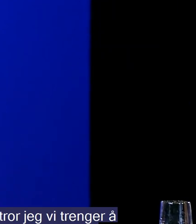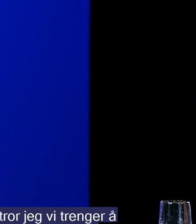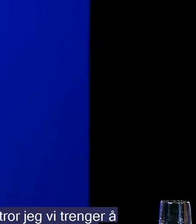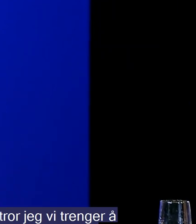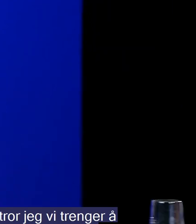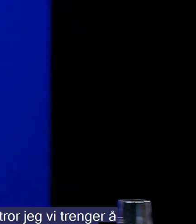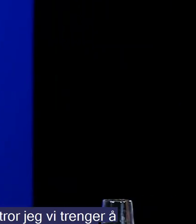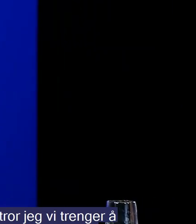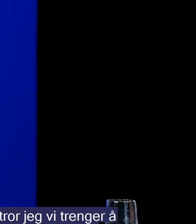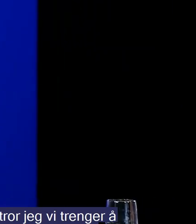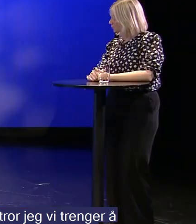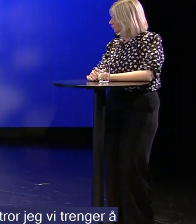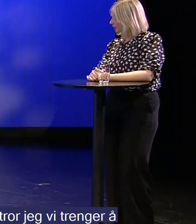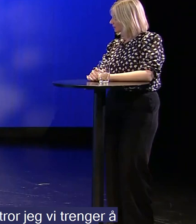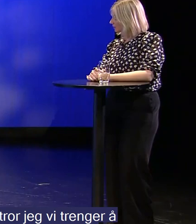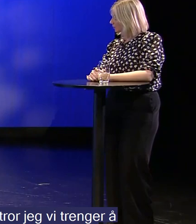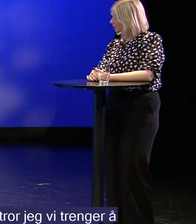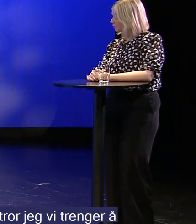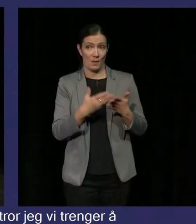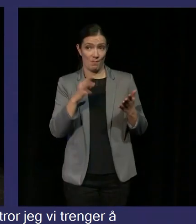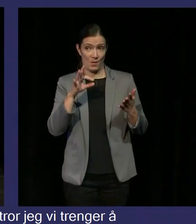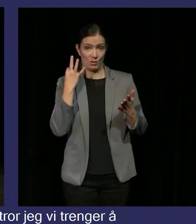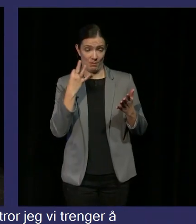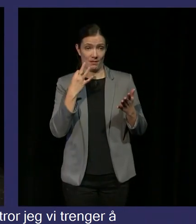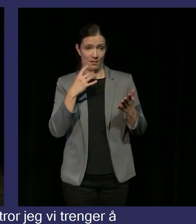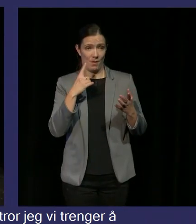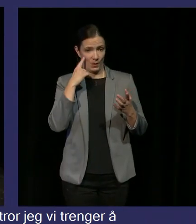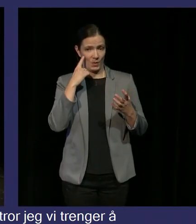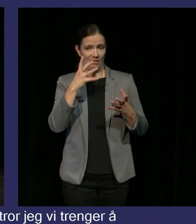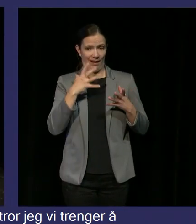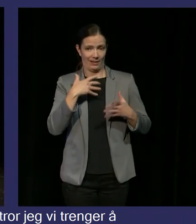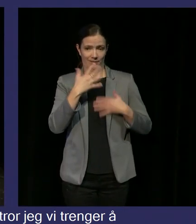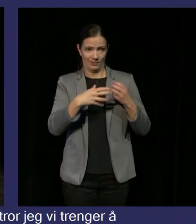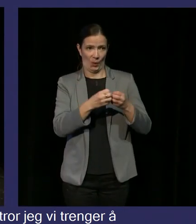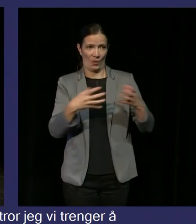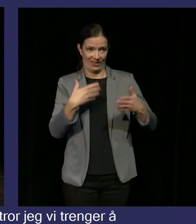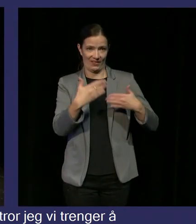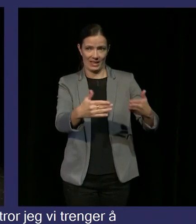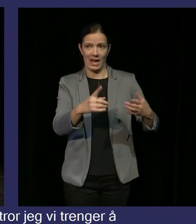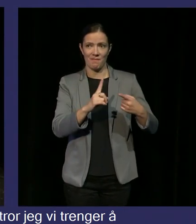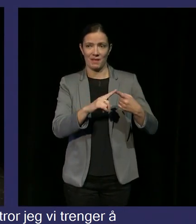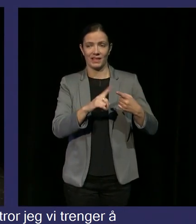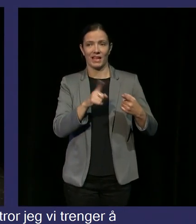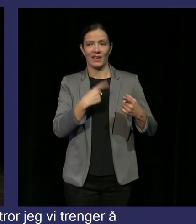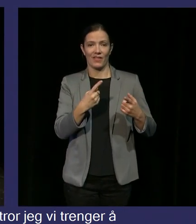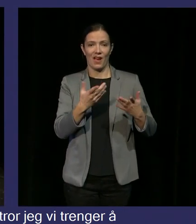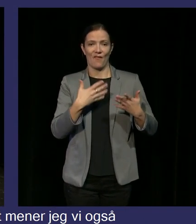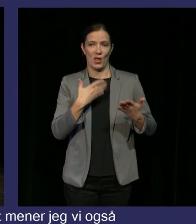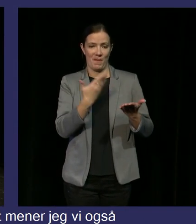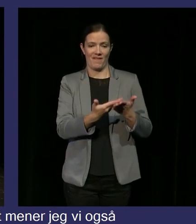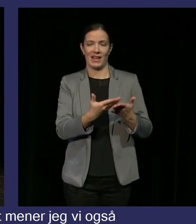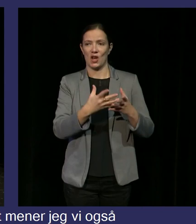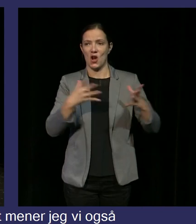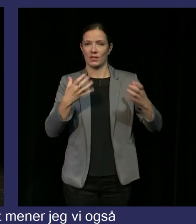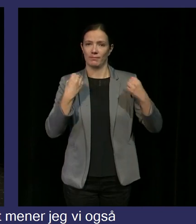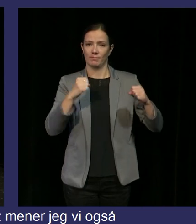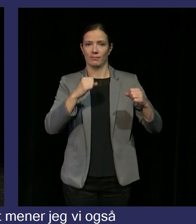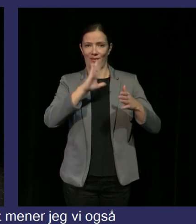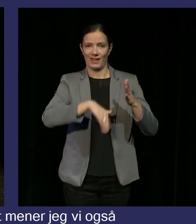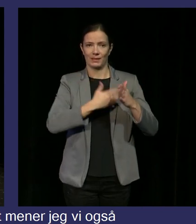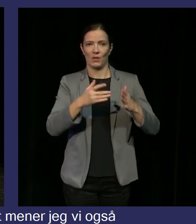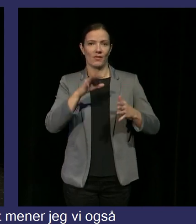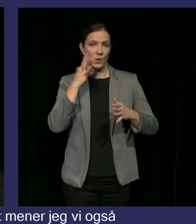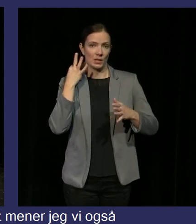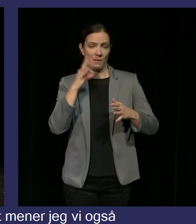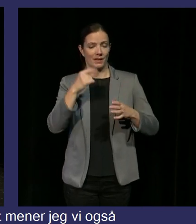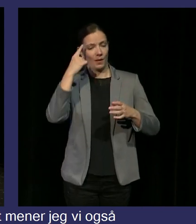Vi har utvidet tilbudet på Oslo Met, og det tror jeg vi trenger å gjøre videre også. Men vi har fått bevilgninger til en økt satsing på tegnspråk ved Oslo